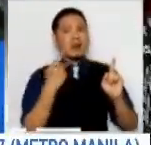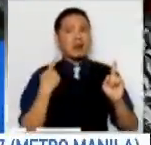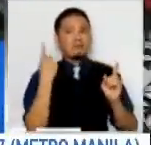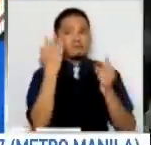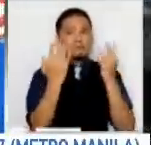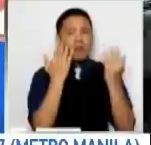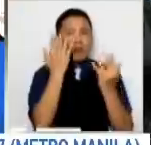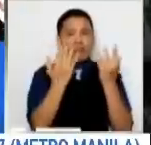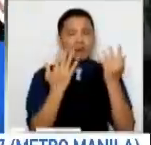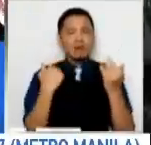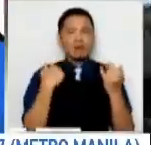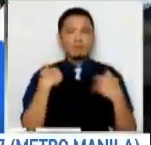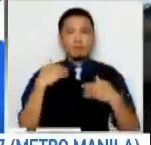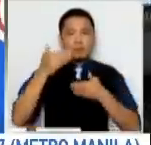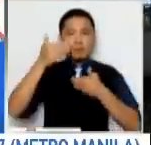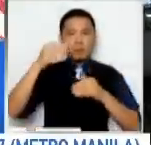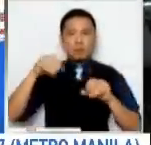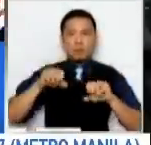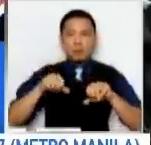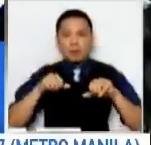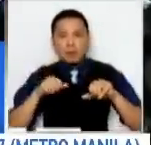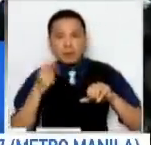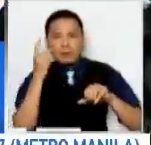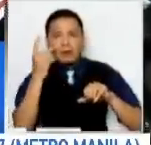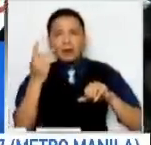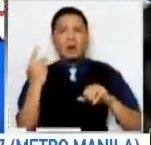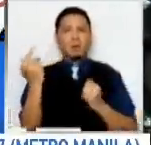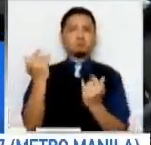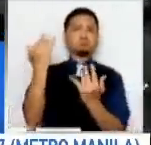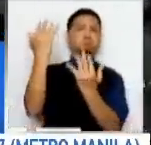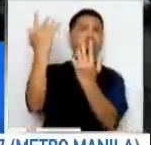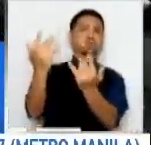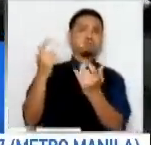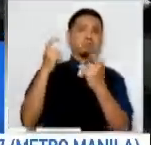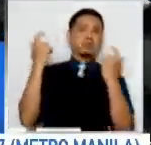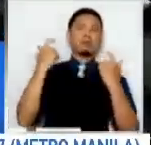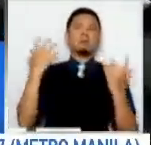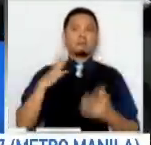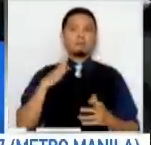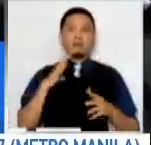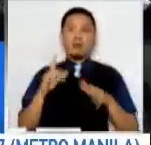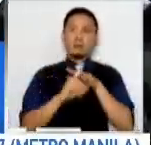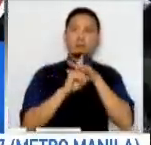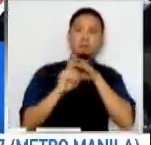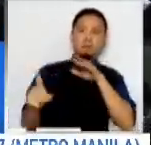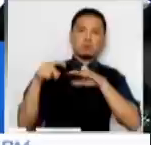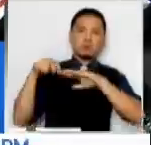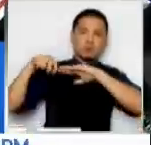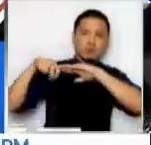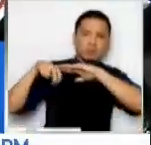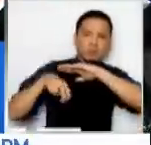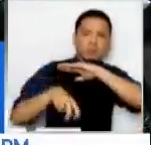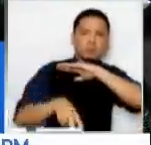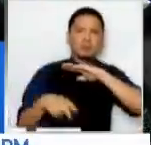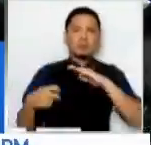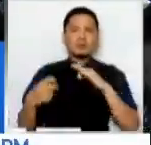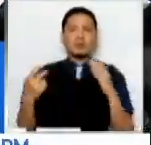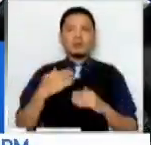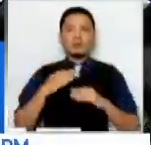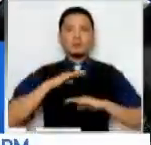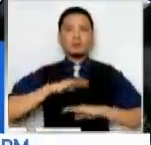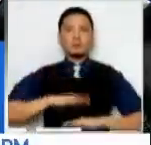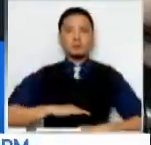bintana, mataas na yung apoy. Bumaba na kami. Buti nga hindi nadama yung bahay namin, pero yung katabi